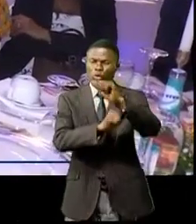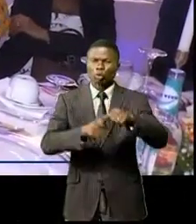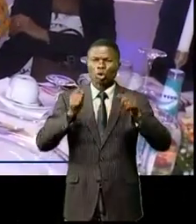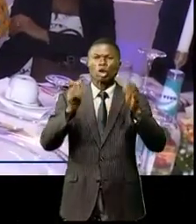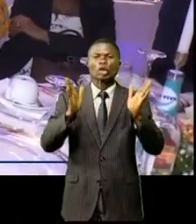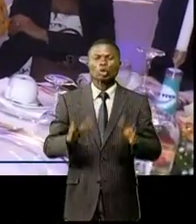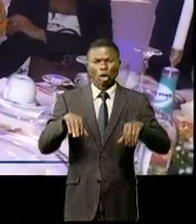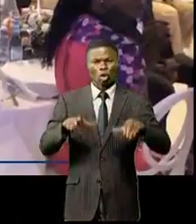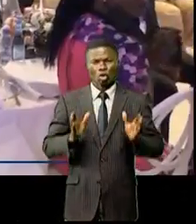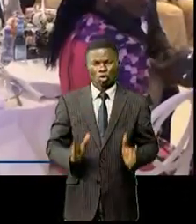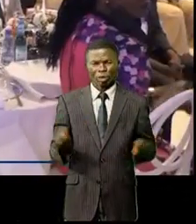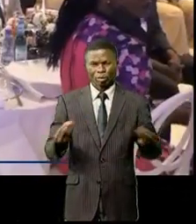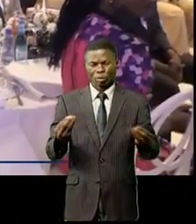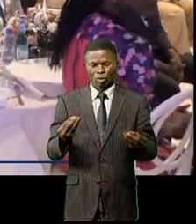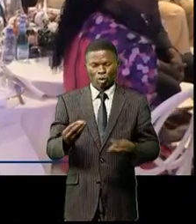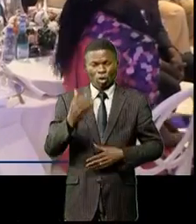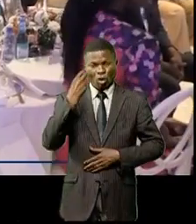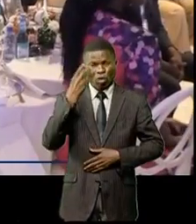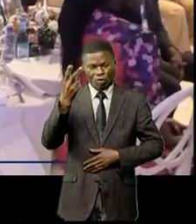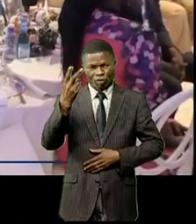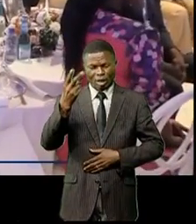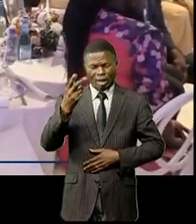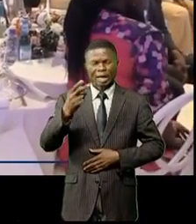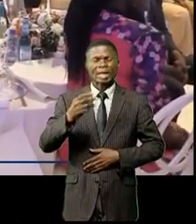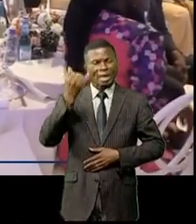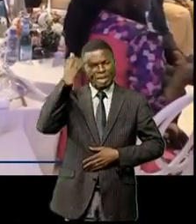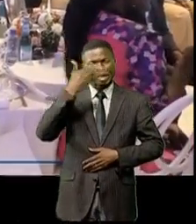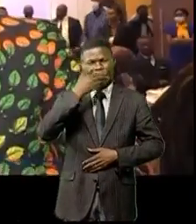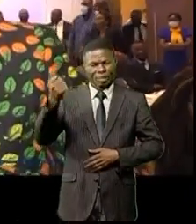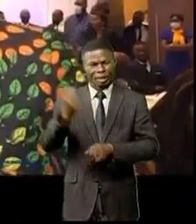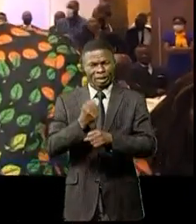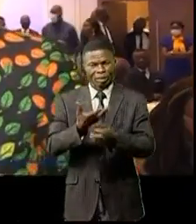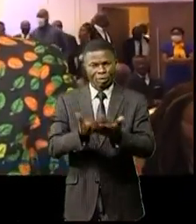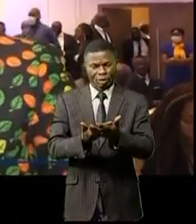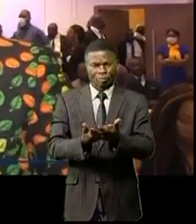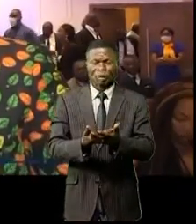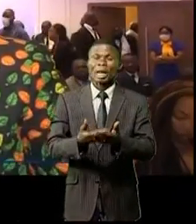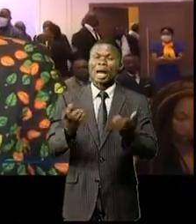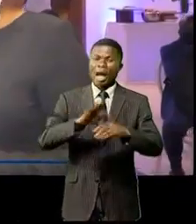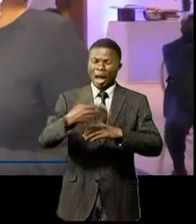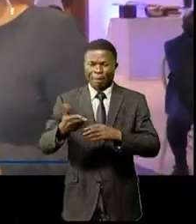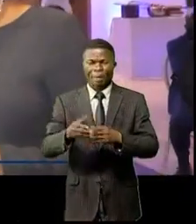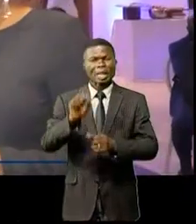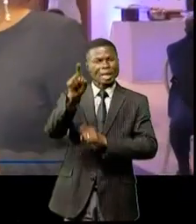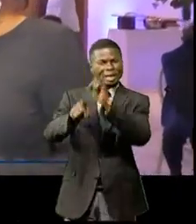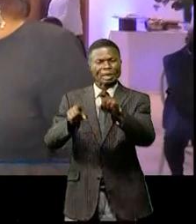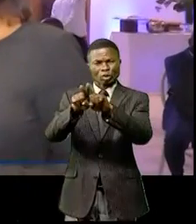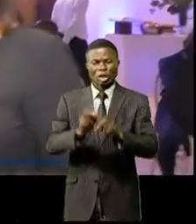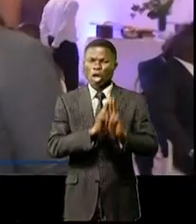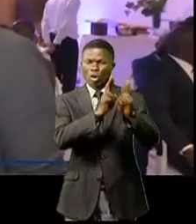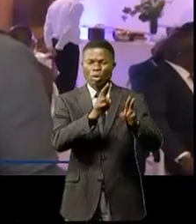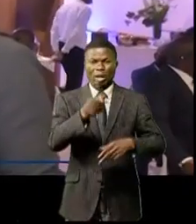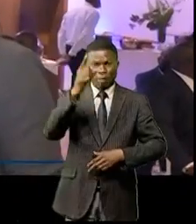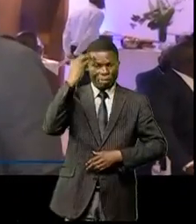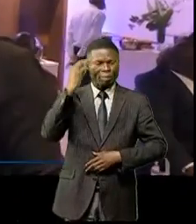congolaise afin de recouvrer ses lettres de noblesse. Dans les jeux des questions-réponses, le Premier ministre a rassuré ses hôtes la bonne